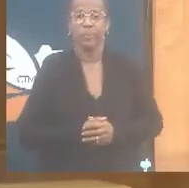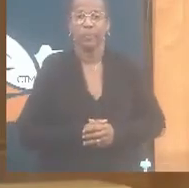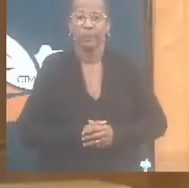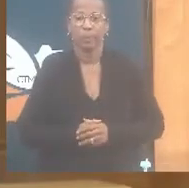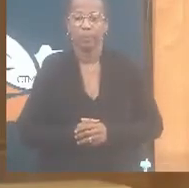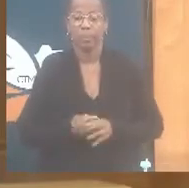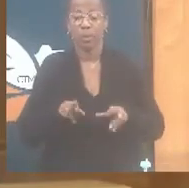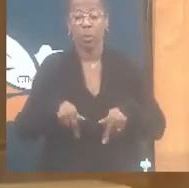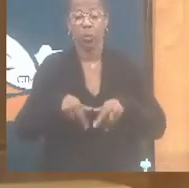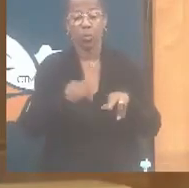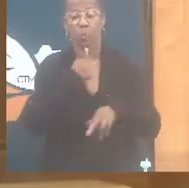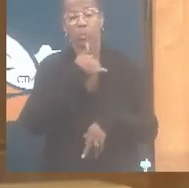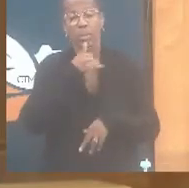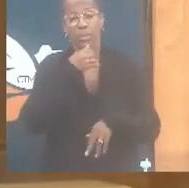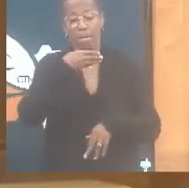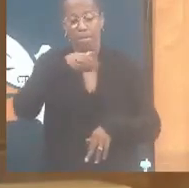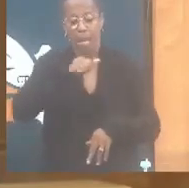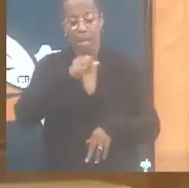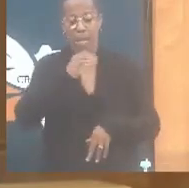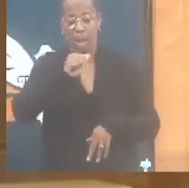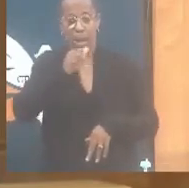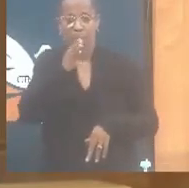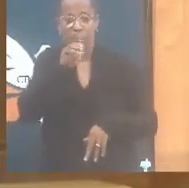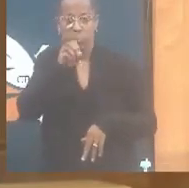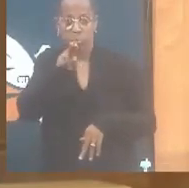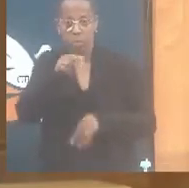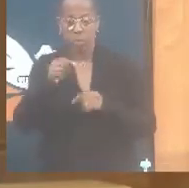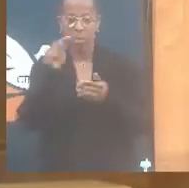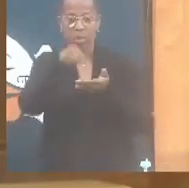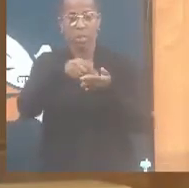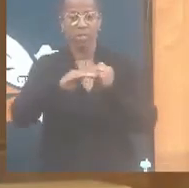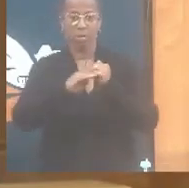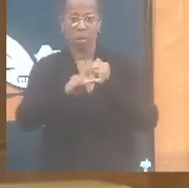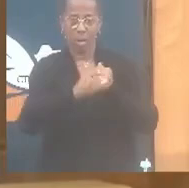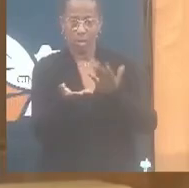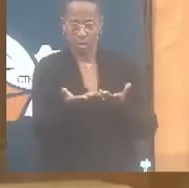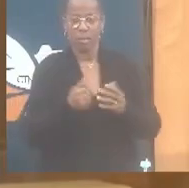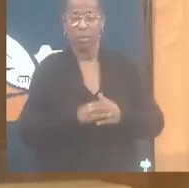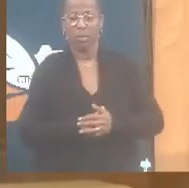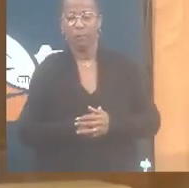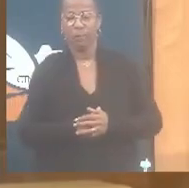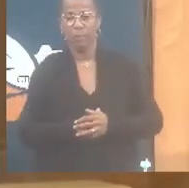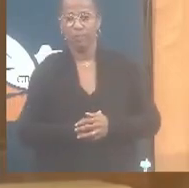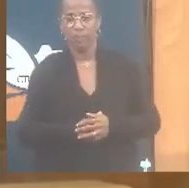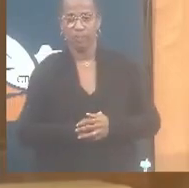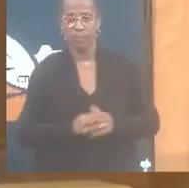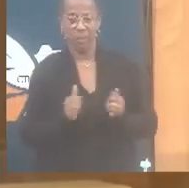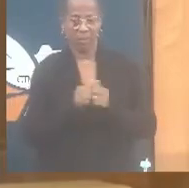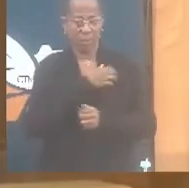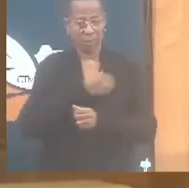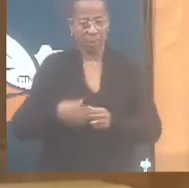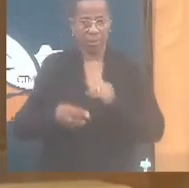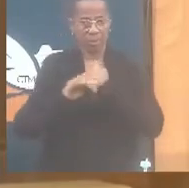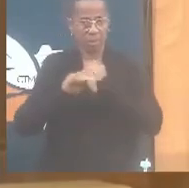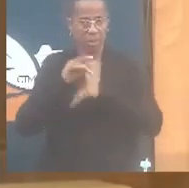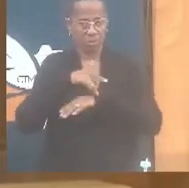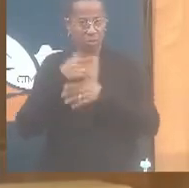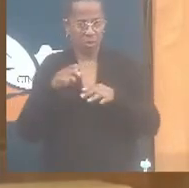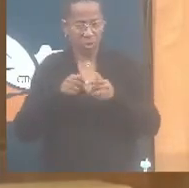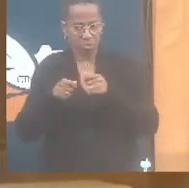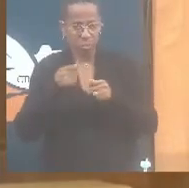La route du Petit Macabou au Vauclin, puisque nous avions un groupement de commandes avec la mairie du Vauclin, le dossier est prêt,